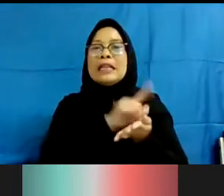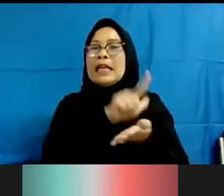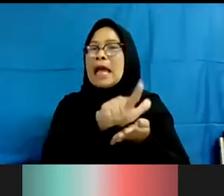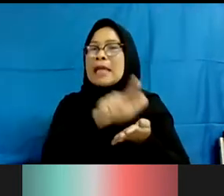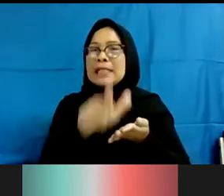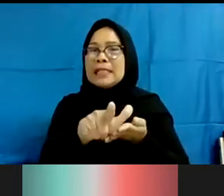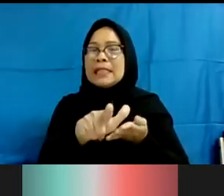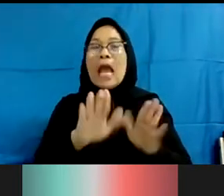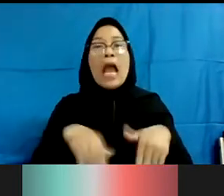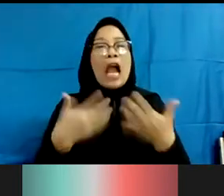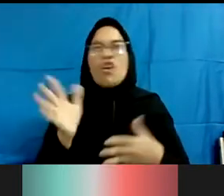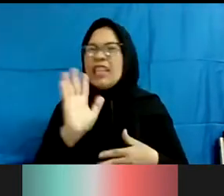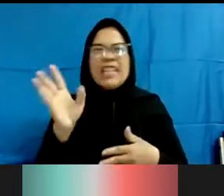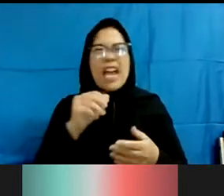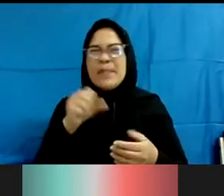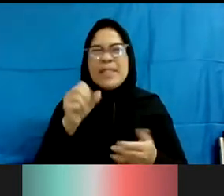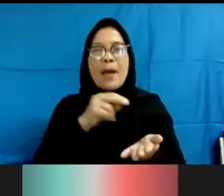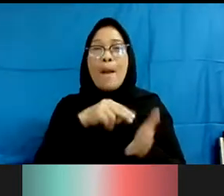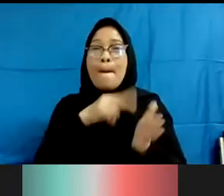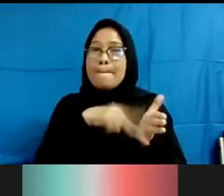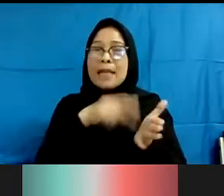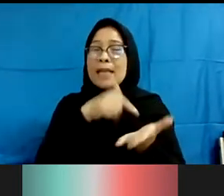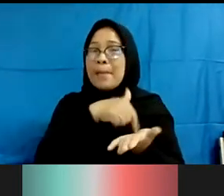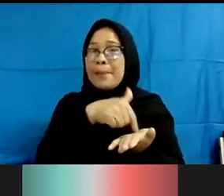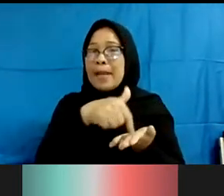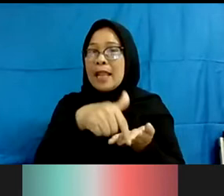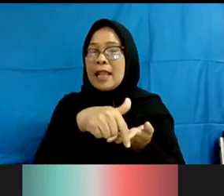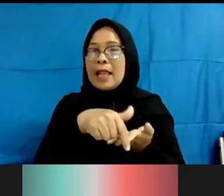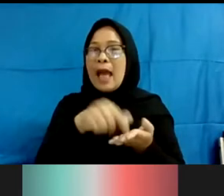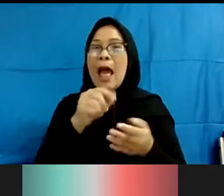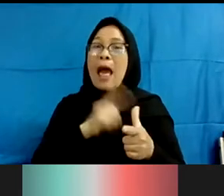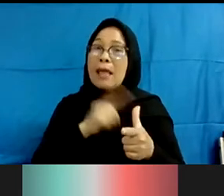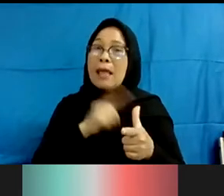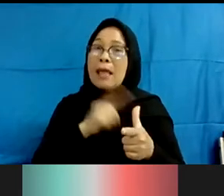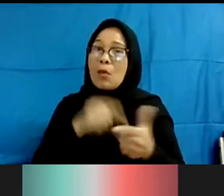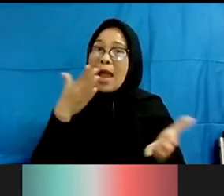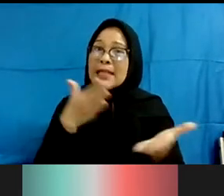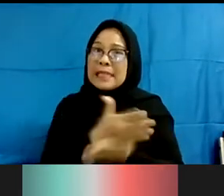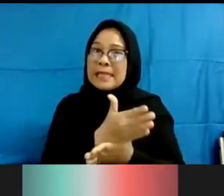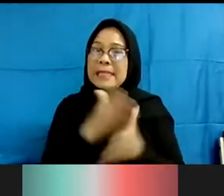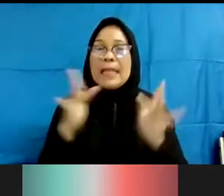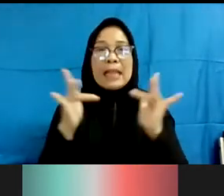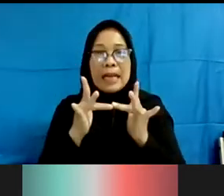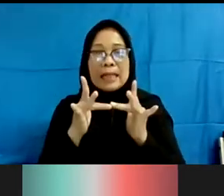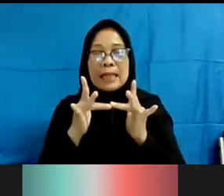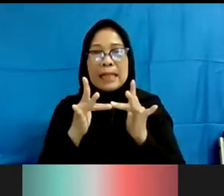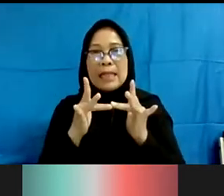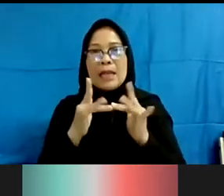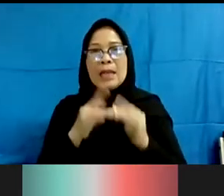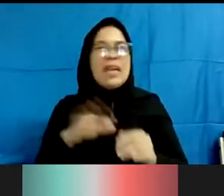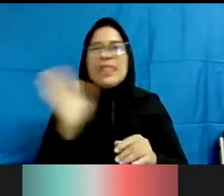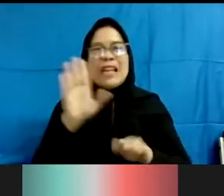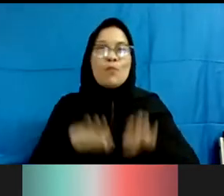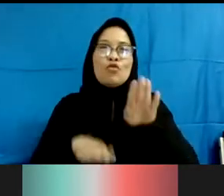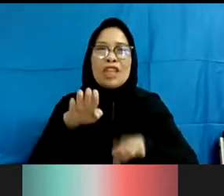bisa baca apapun, nggak bisa baca e-book, nggak bisa akses internet, ya bisa dikatakan nggak mungkin saya bisa ada di sana gitu kan